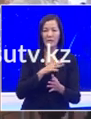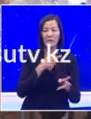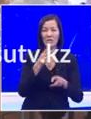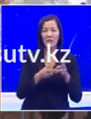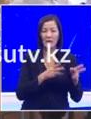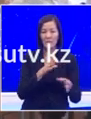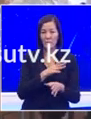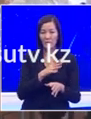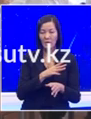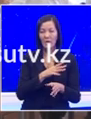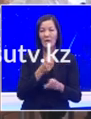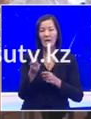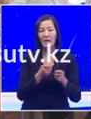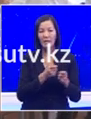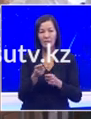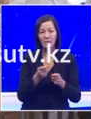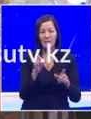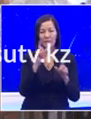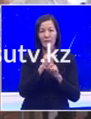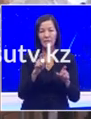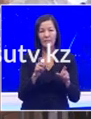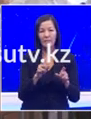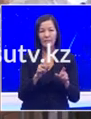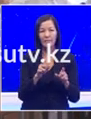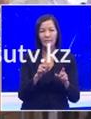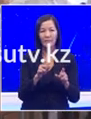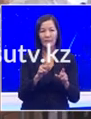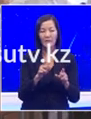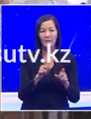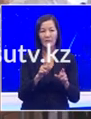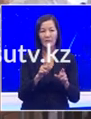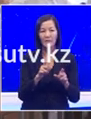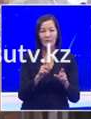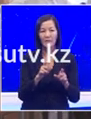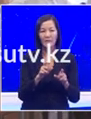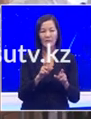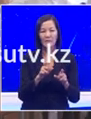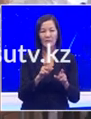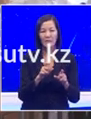себептен әкімшілік, мектеп әкімшілігі осы ЦУП